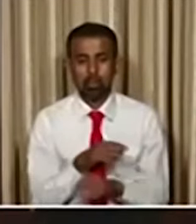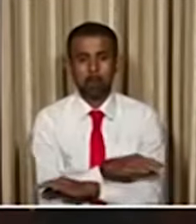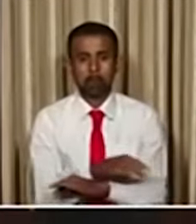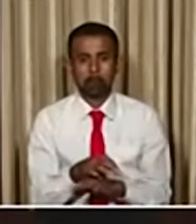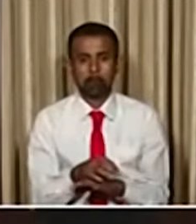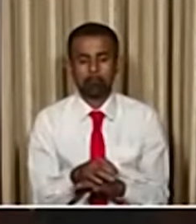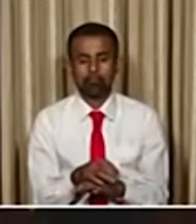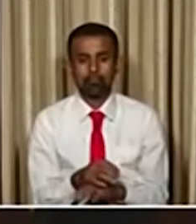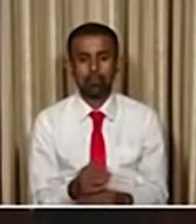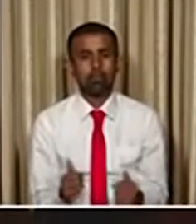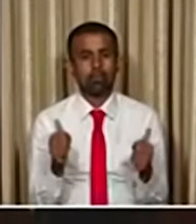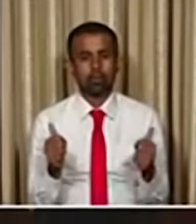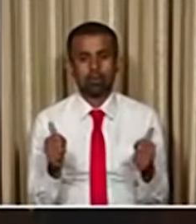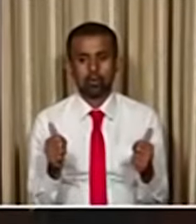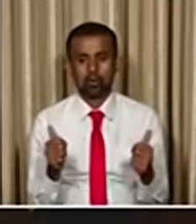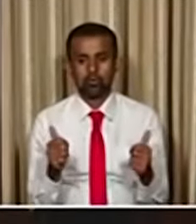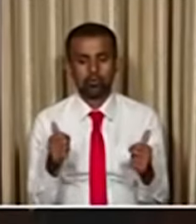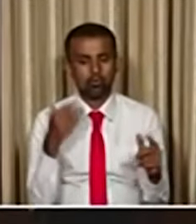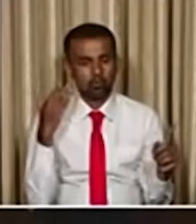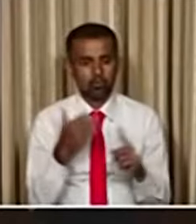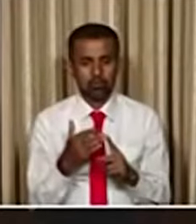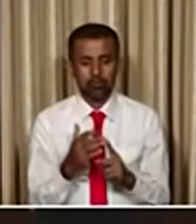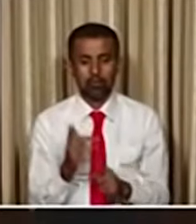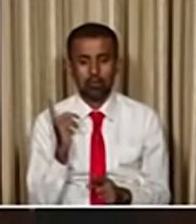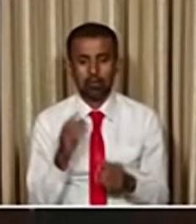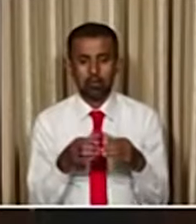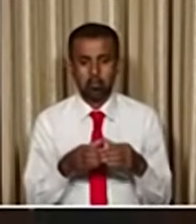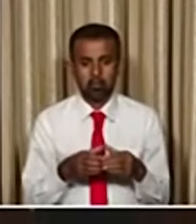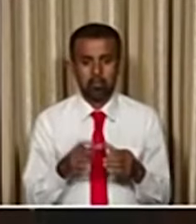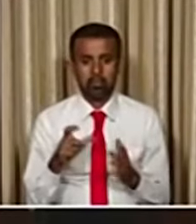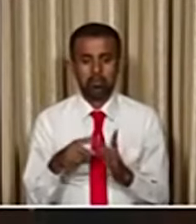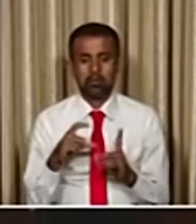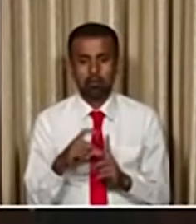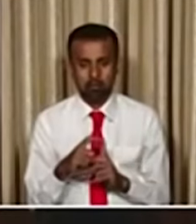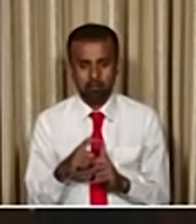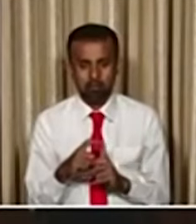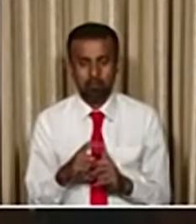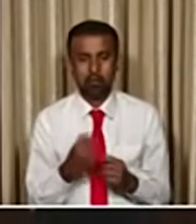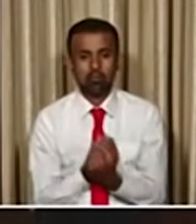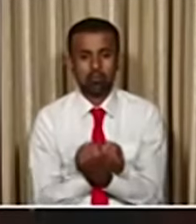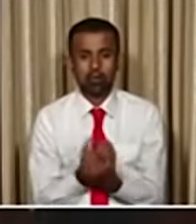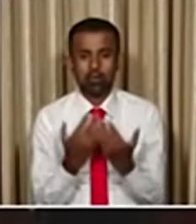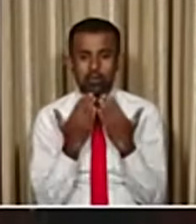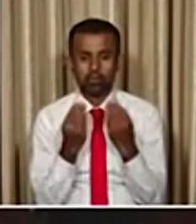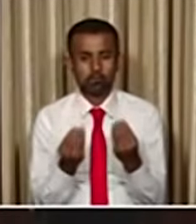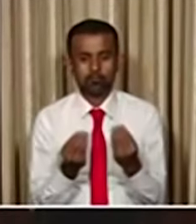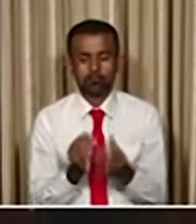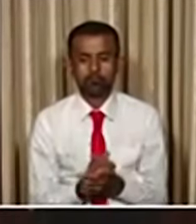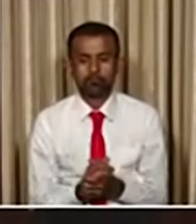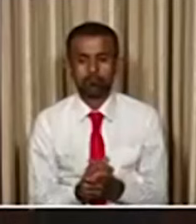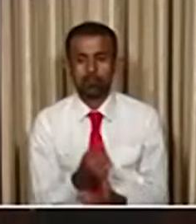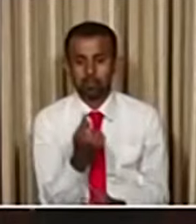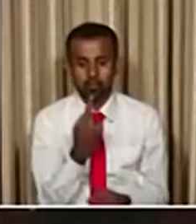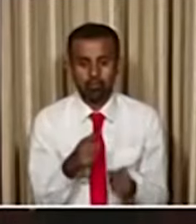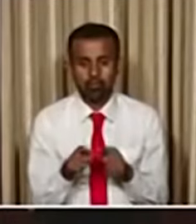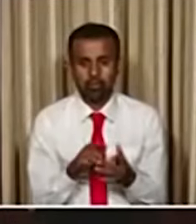පියවර ඉතාම ප්‍රශංසනීයයි අපි ඒ පිළිබඳව ඒ ආරක්ෂක අංශවලටත් අපරාධ පරීක්ෂණ දෙපාර්තමේන්තුවටත් පොලිසියටත් ස්තුතිවන්ත වෙනවා එතුමා කිව්වා